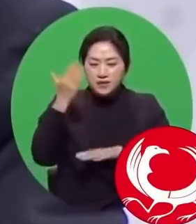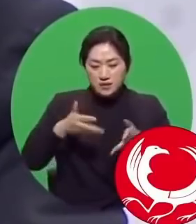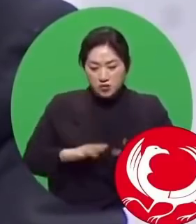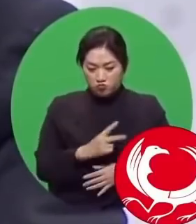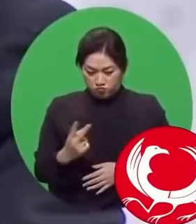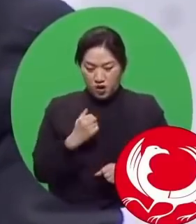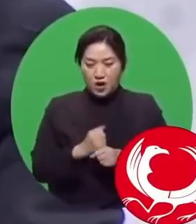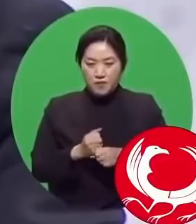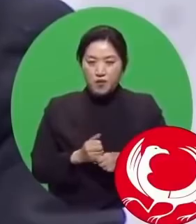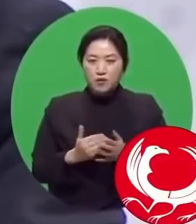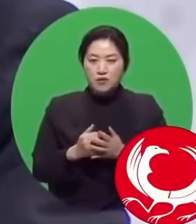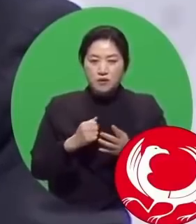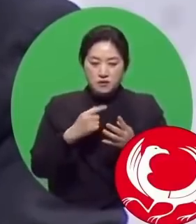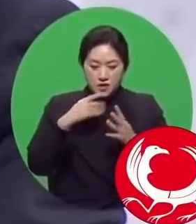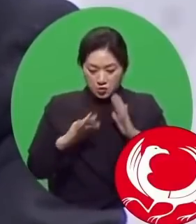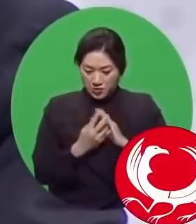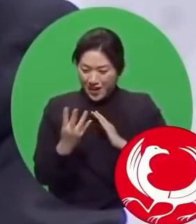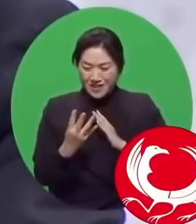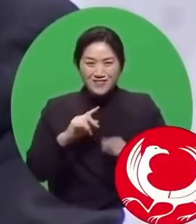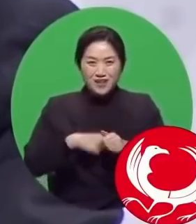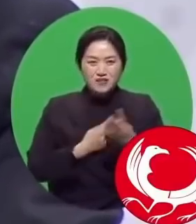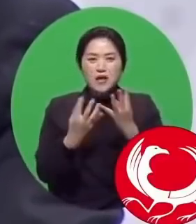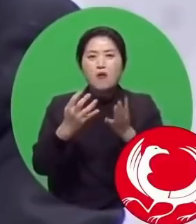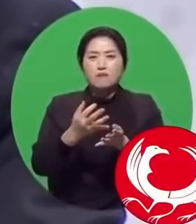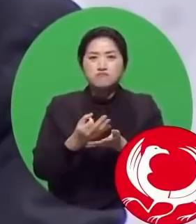나와요. 또 영세 소상공인과